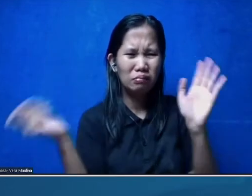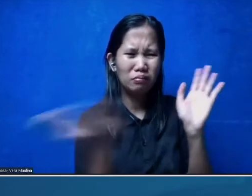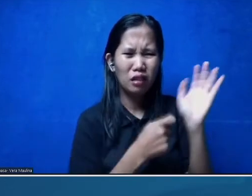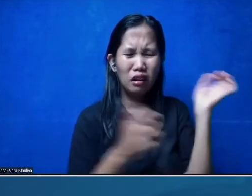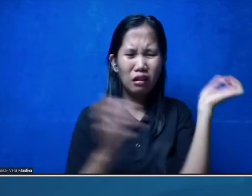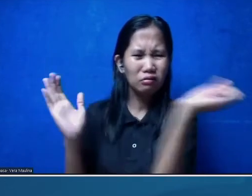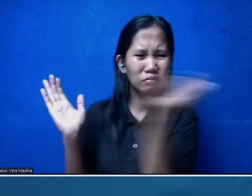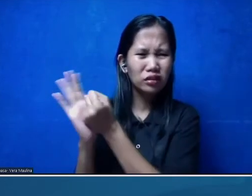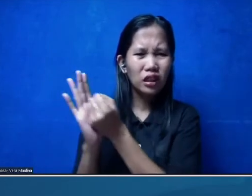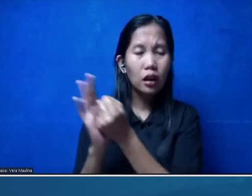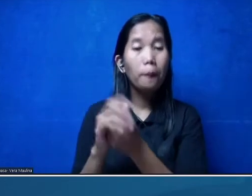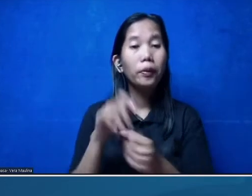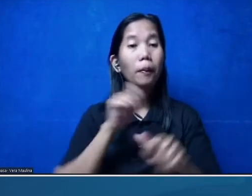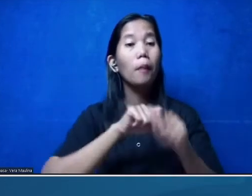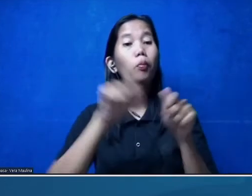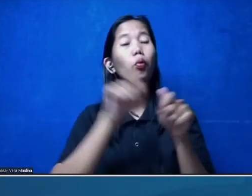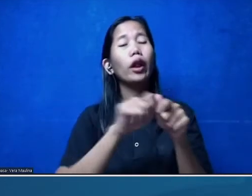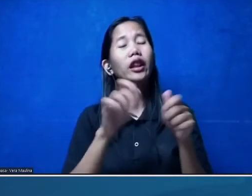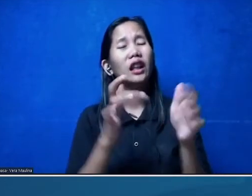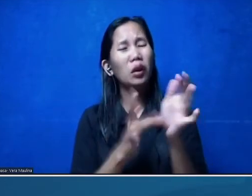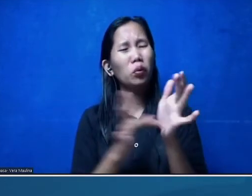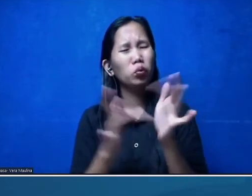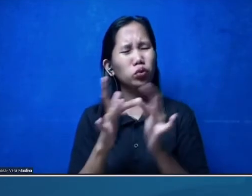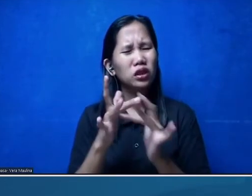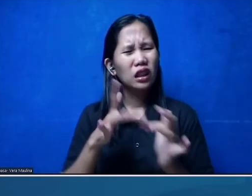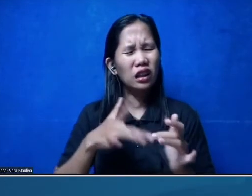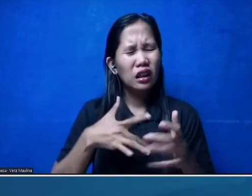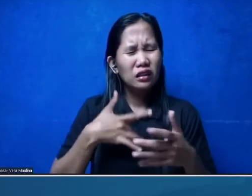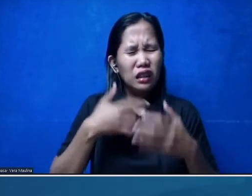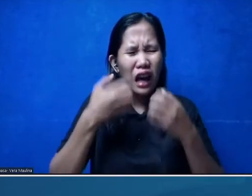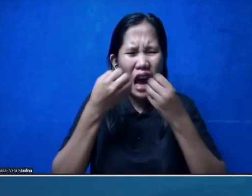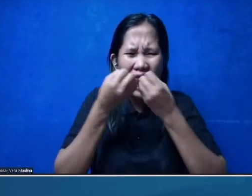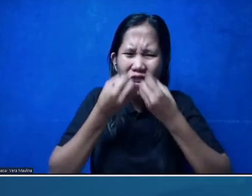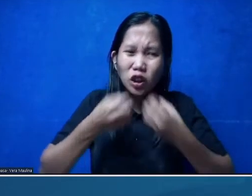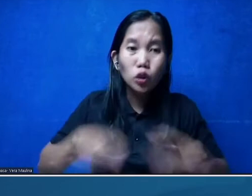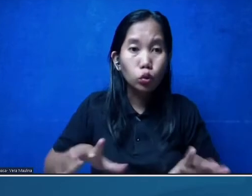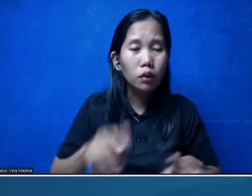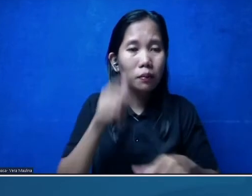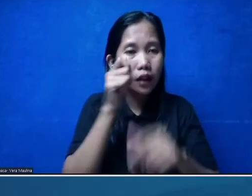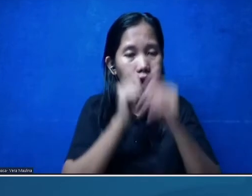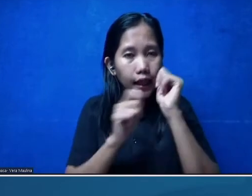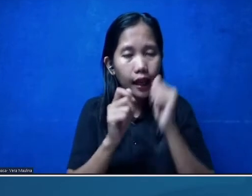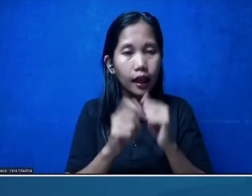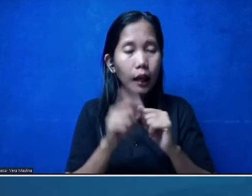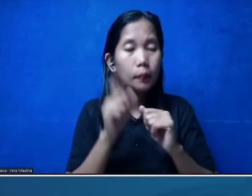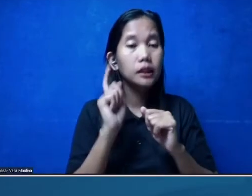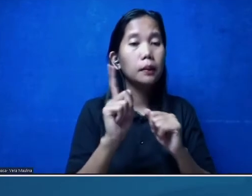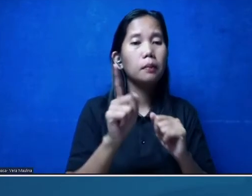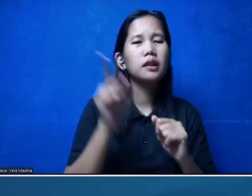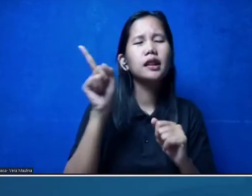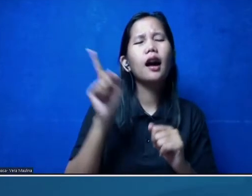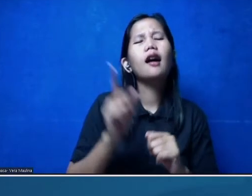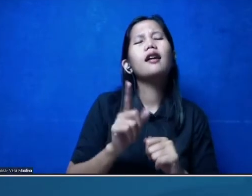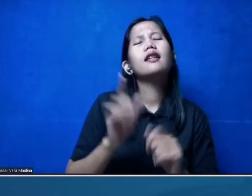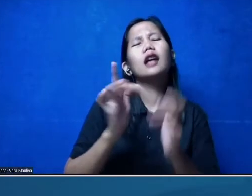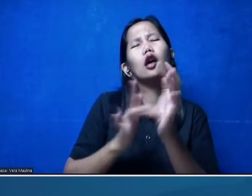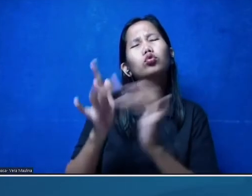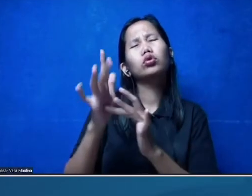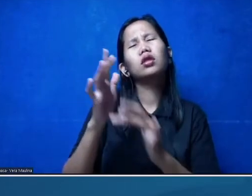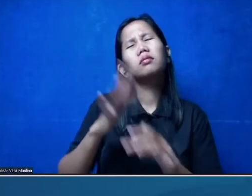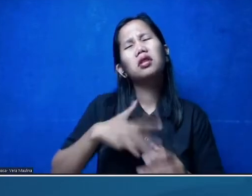ngasih saudara inilah yang terjadi ketika kita berdosa Perpisahan dengan Allah ya Kita